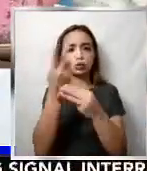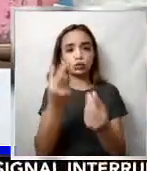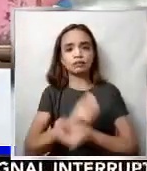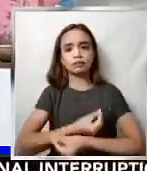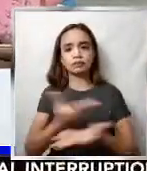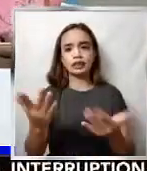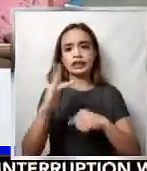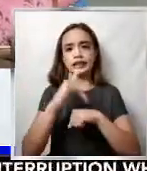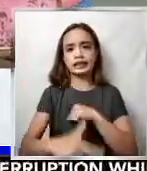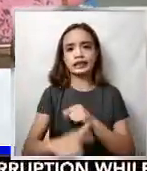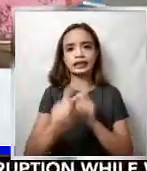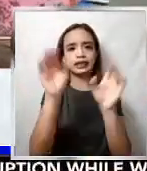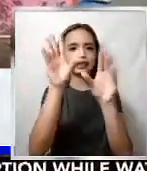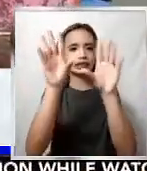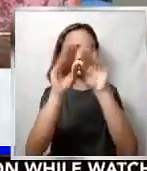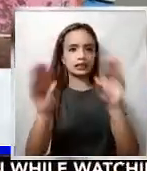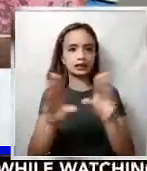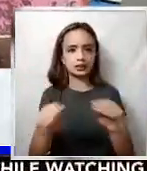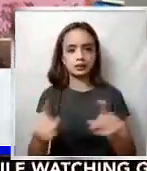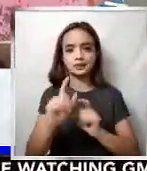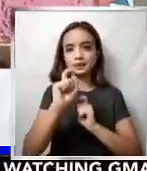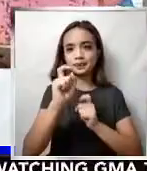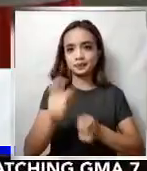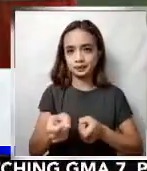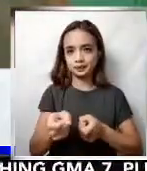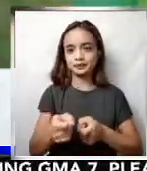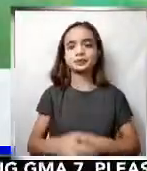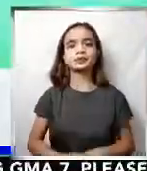kabataan na katulad ni Russell.